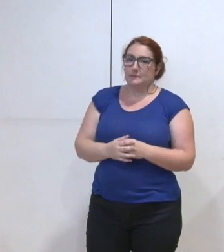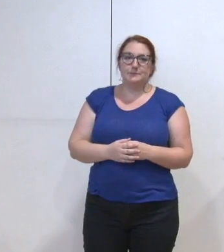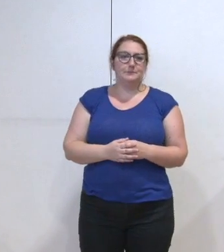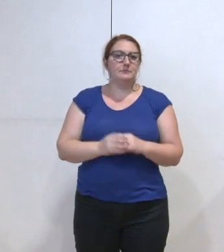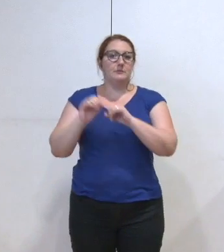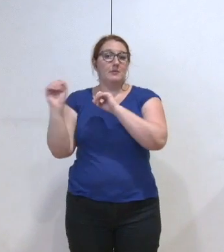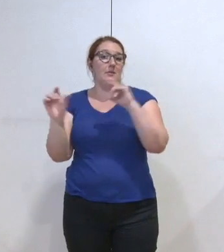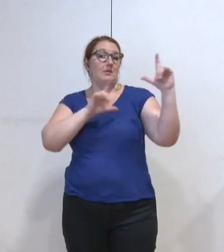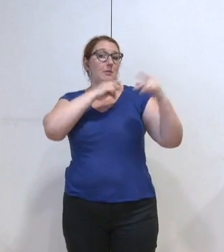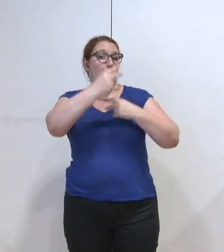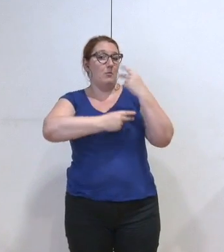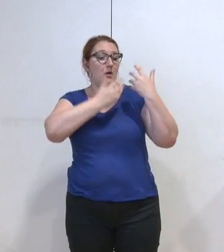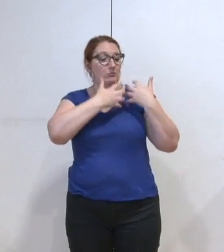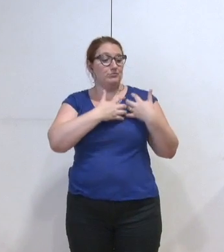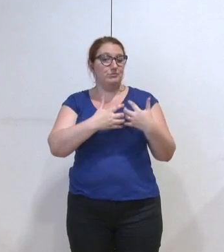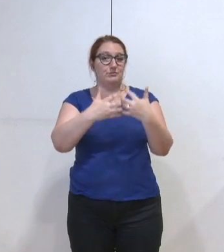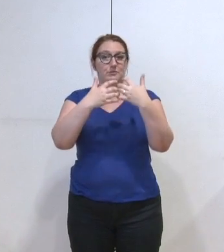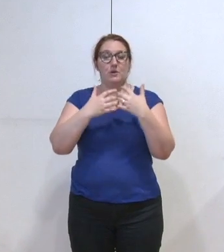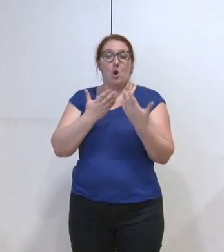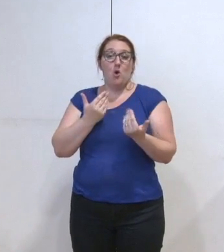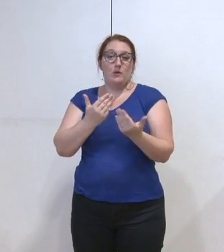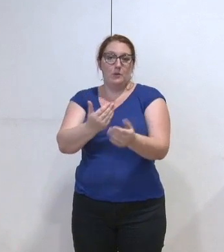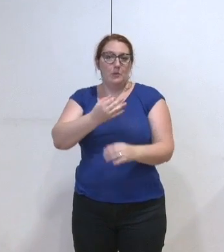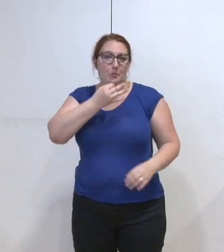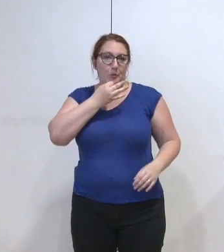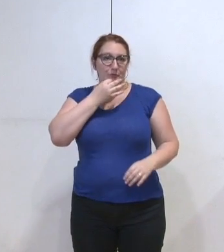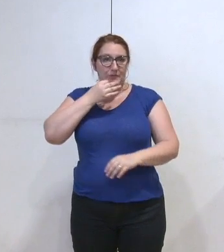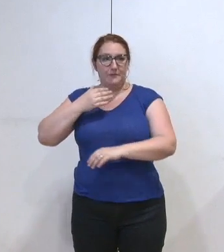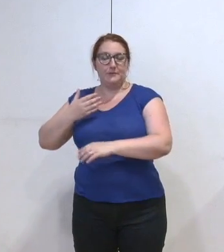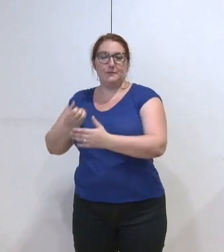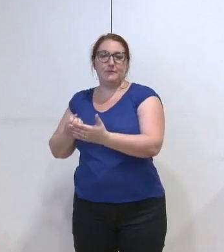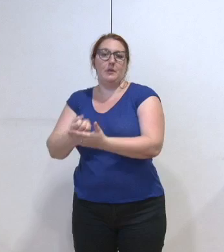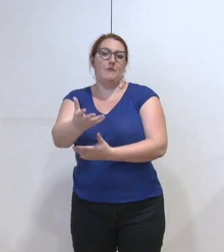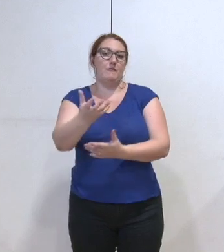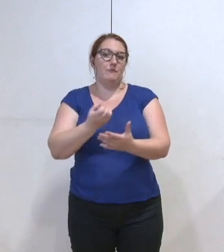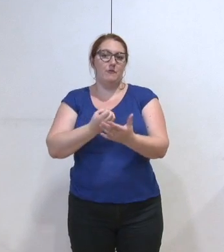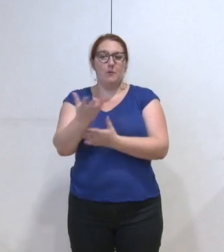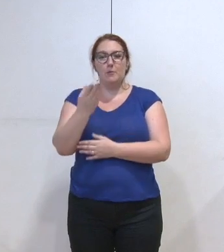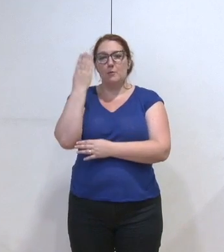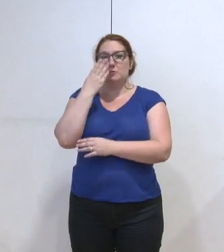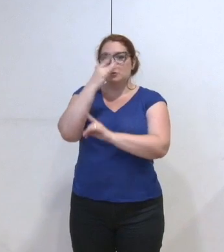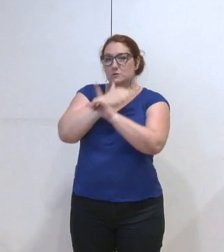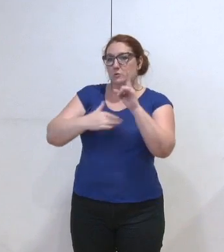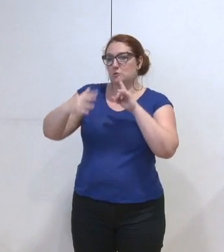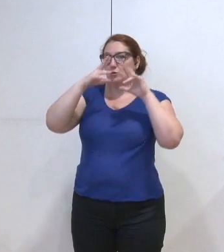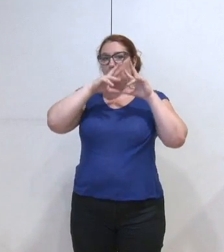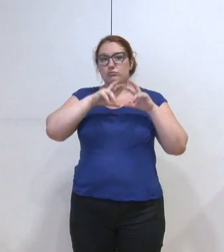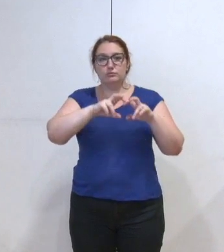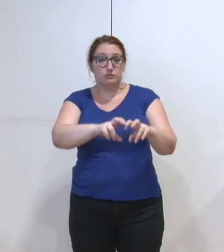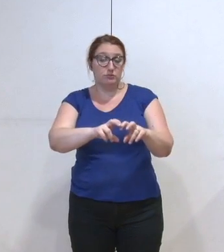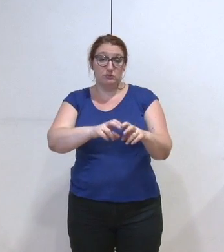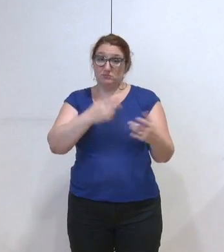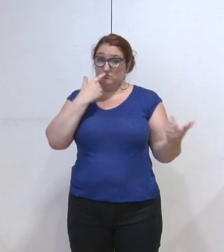diaporama se lance je voudrais rappeler d'abord que cette démarche sur l'analyse des besoins sociaux est une démarche